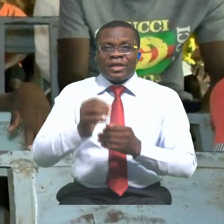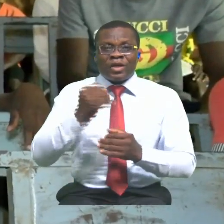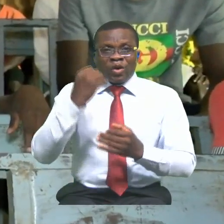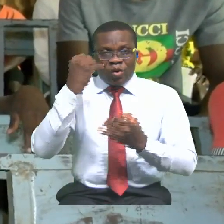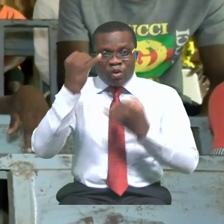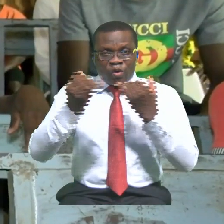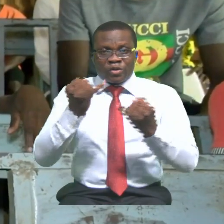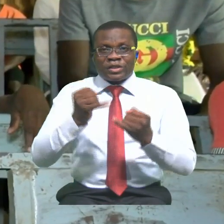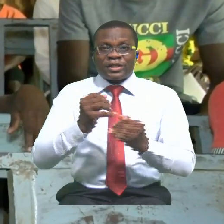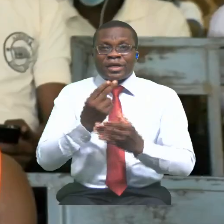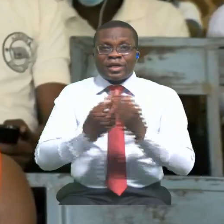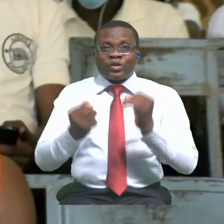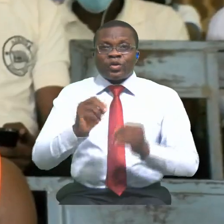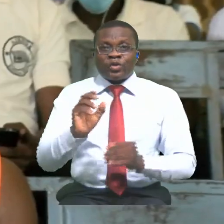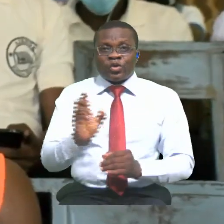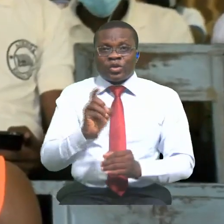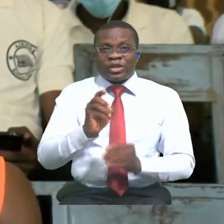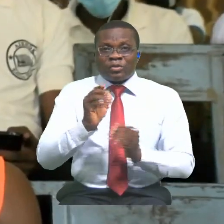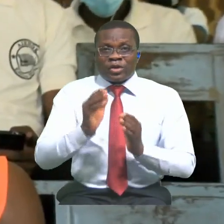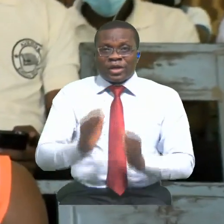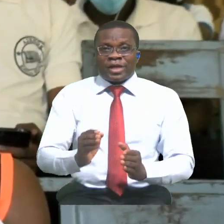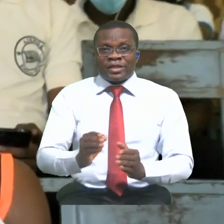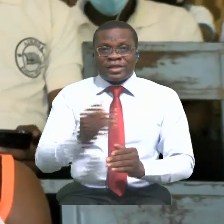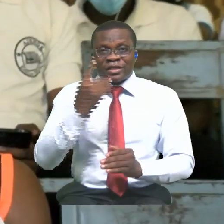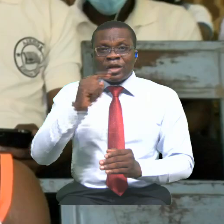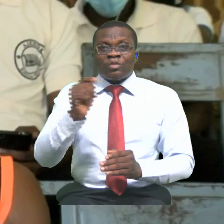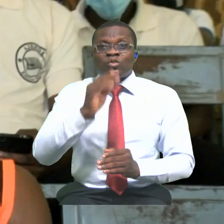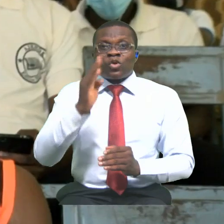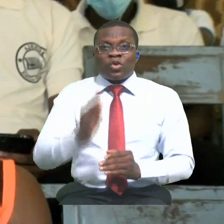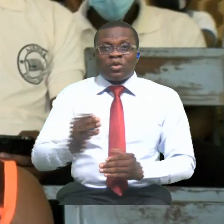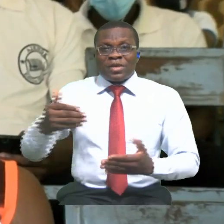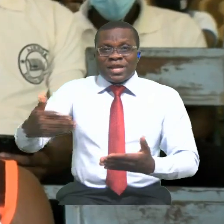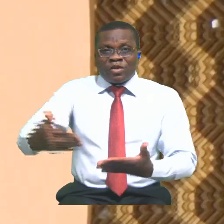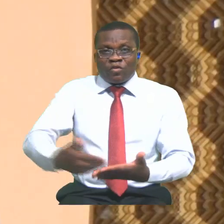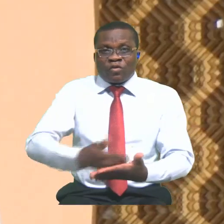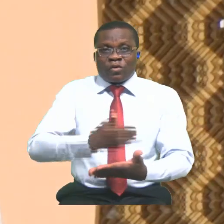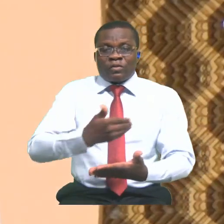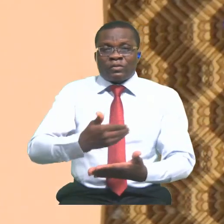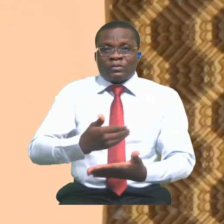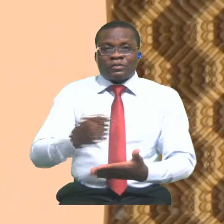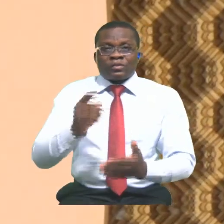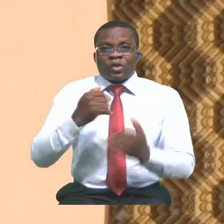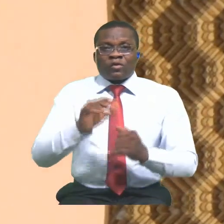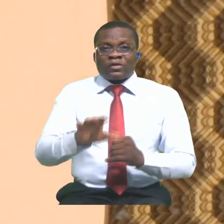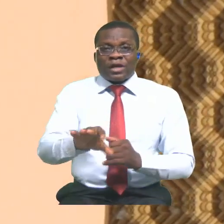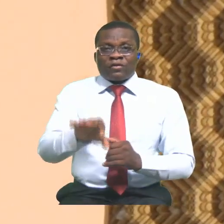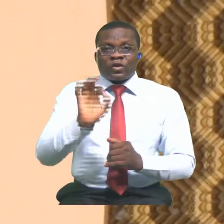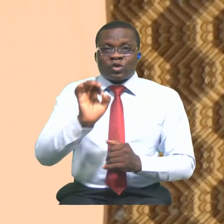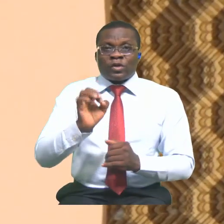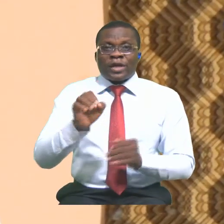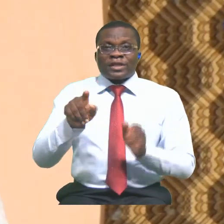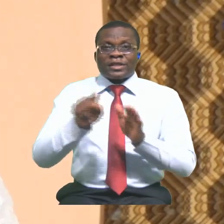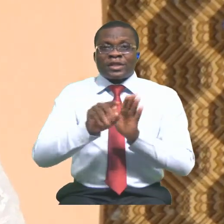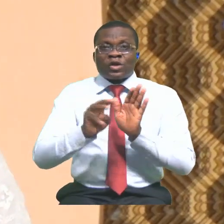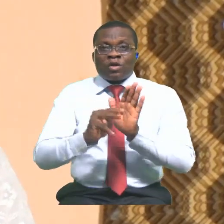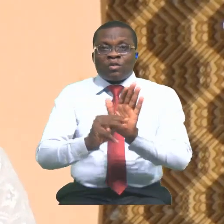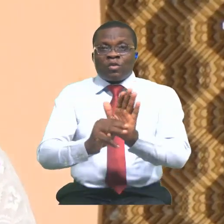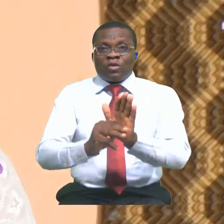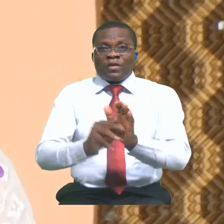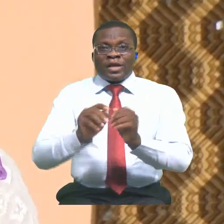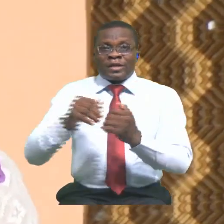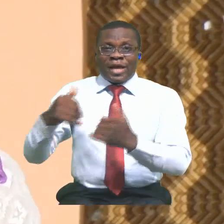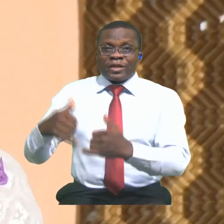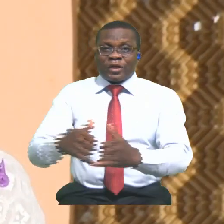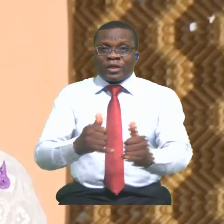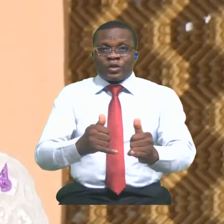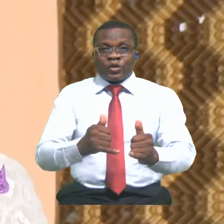idéaux de l'Union démocratique pour un Bénin nouveau. Nous vous avions choisi comme modèle d'acteur politique à suivre,